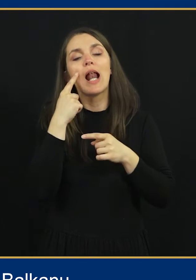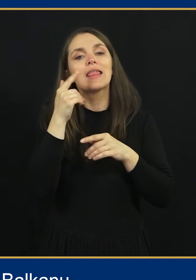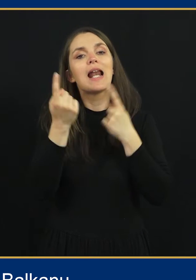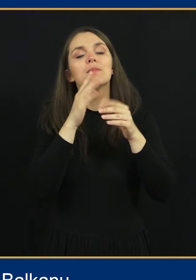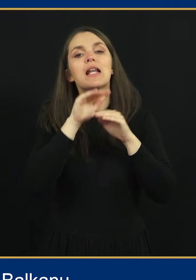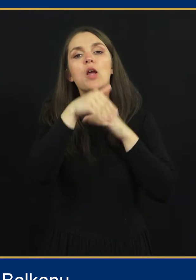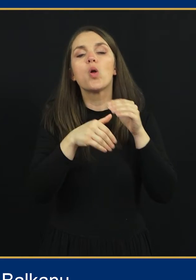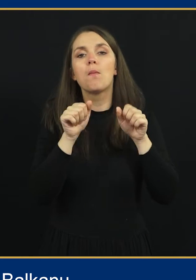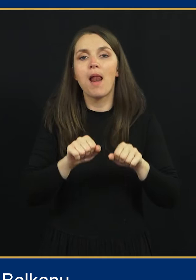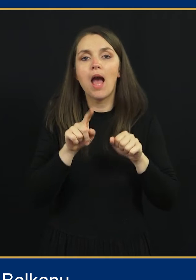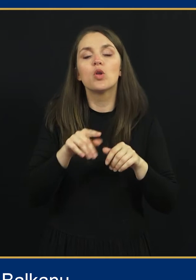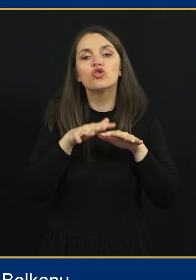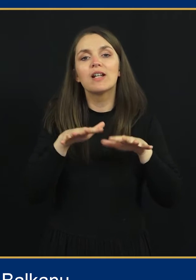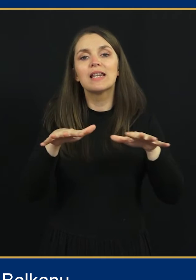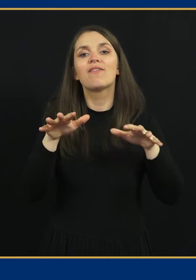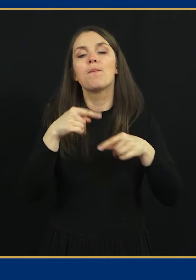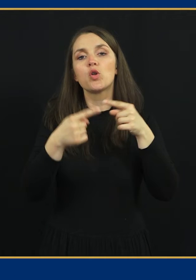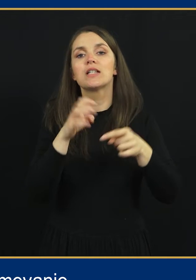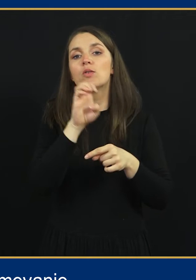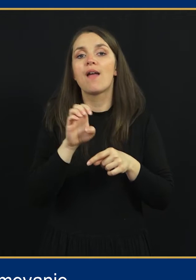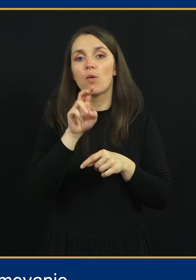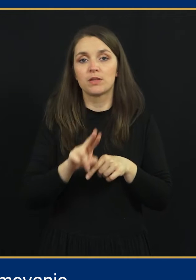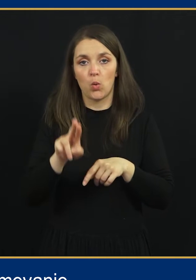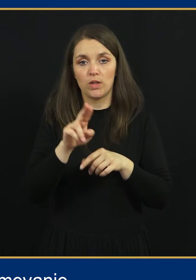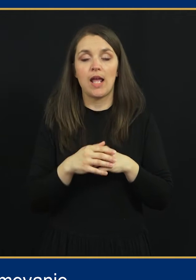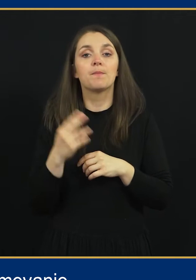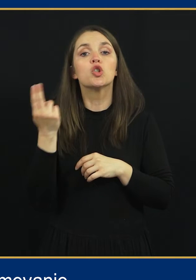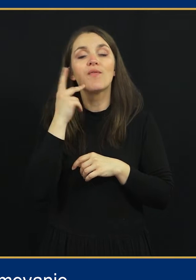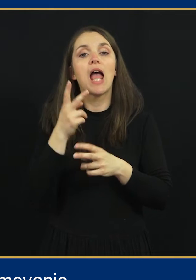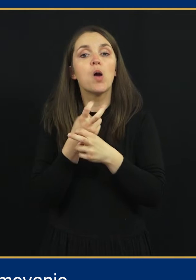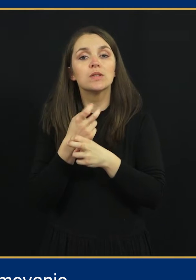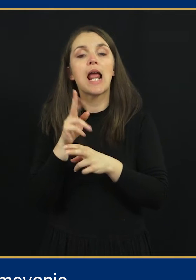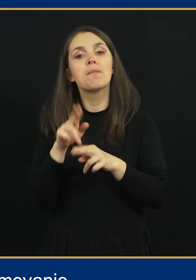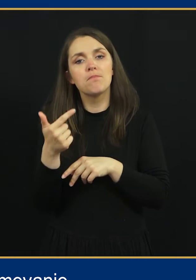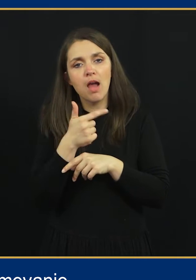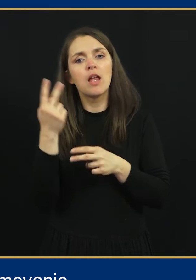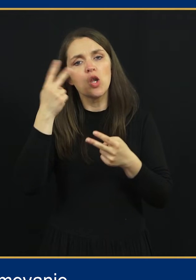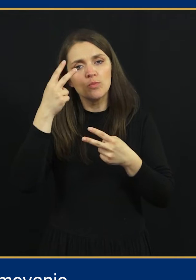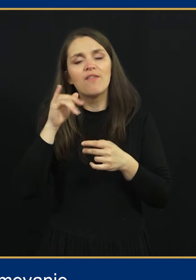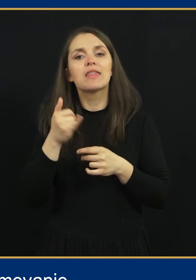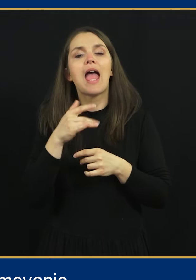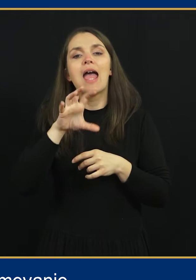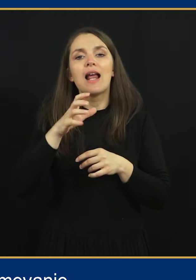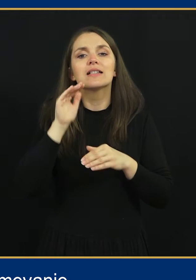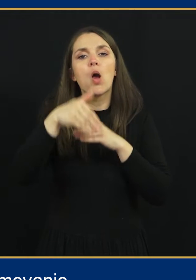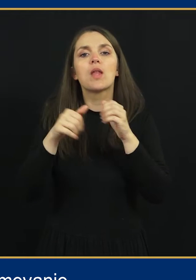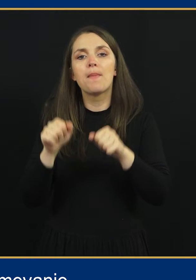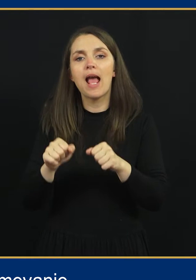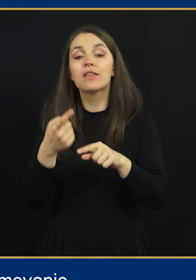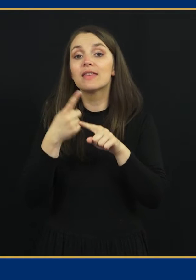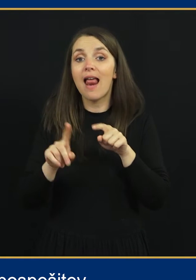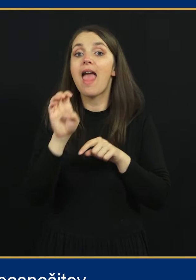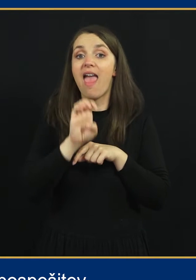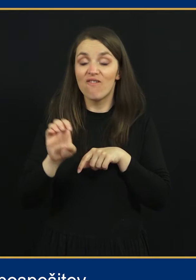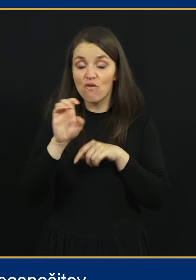in širitvenem procesu Evropske unije. Slovenija in Avstrija delita razumevanje, da je regija Zahodnega Balkana del